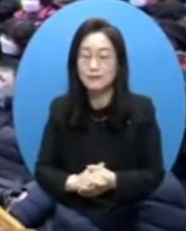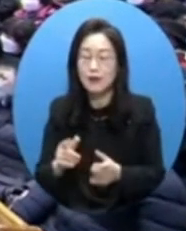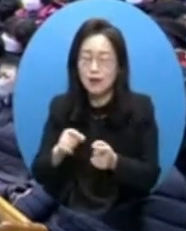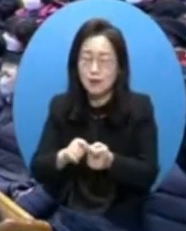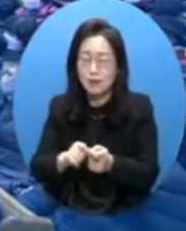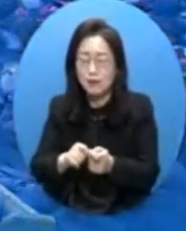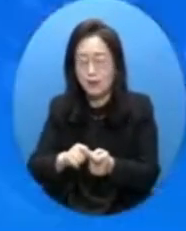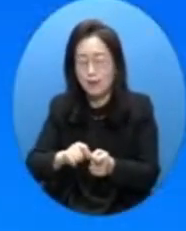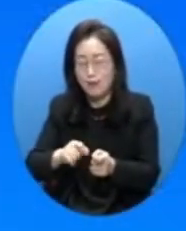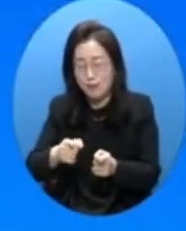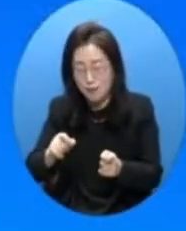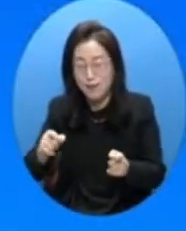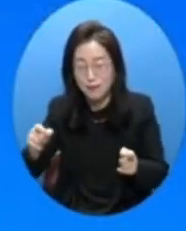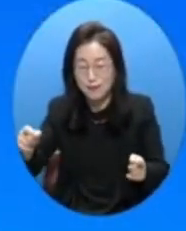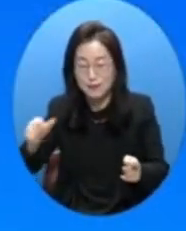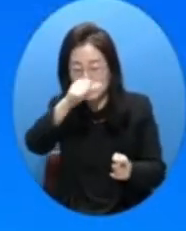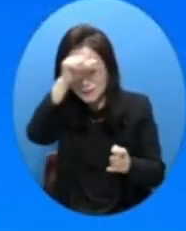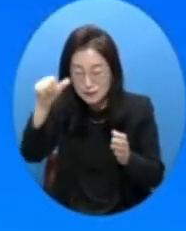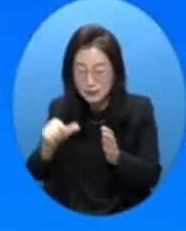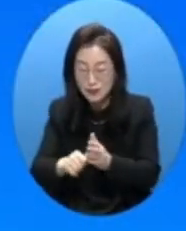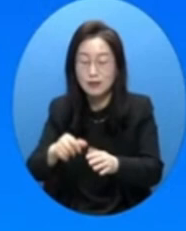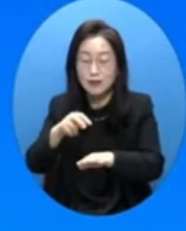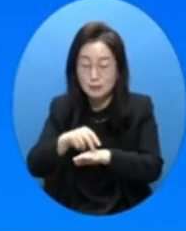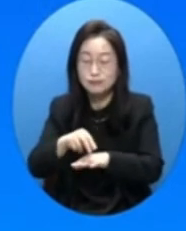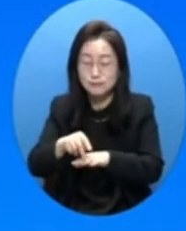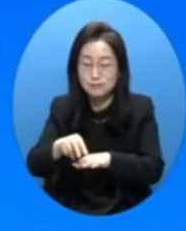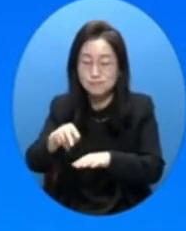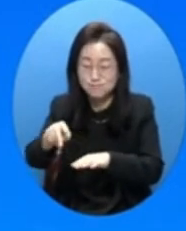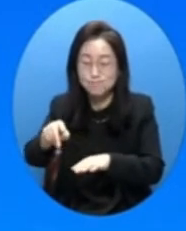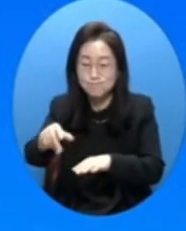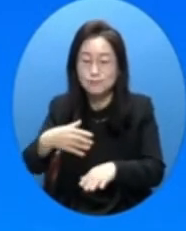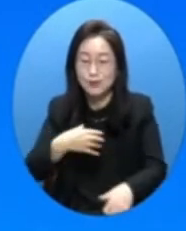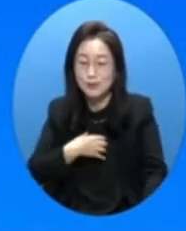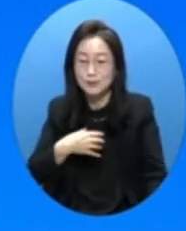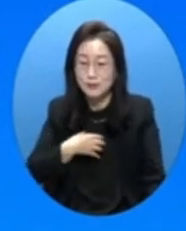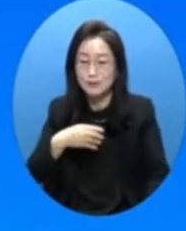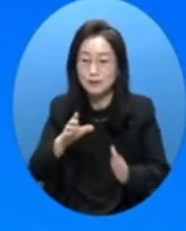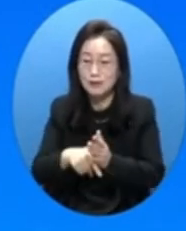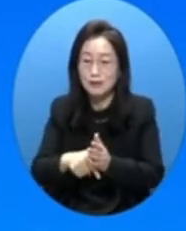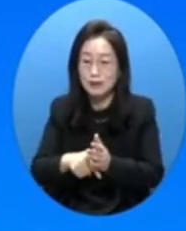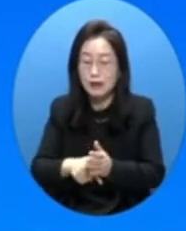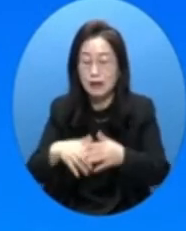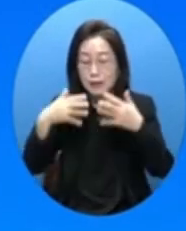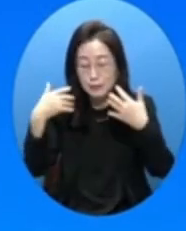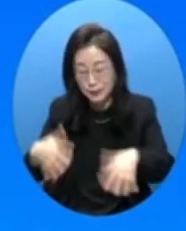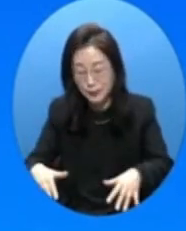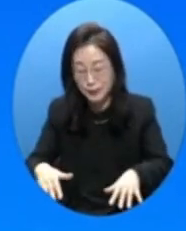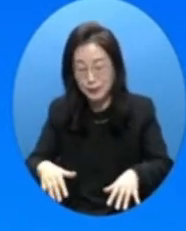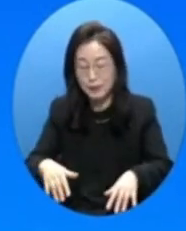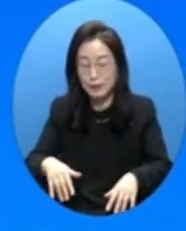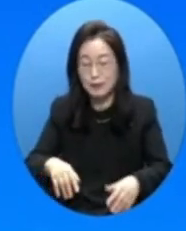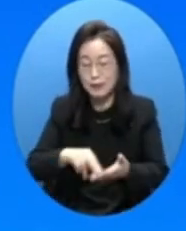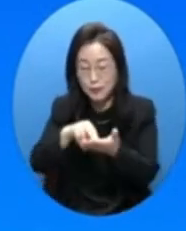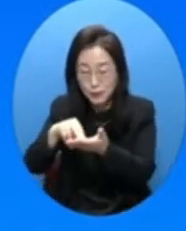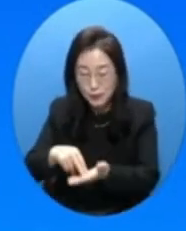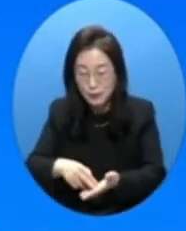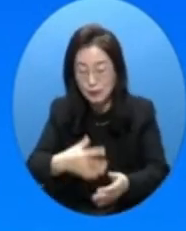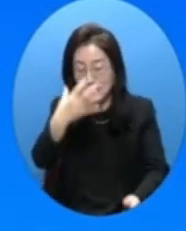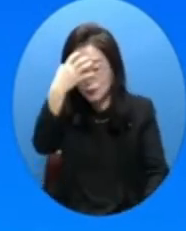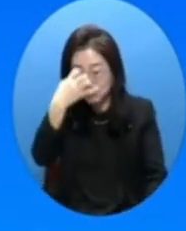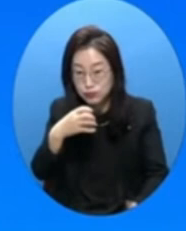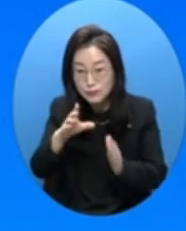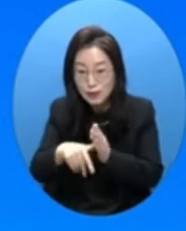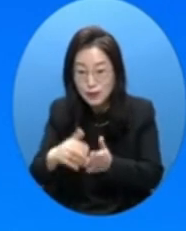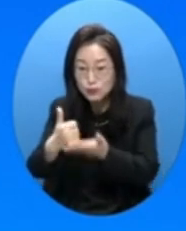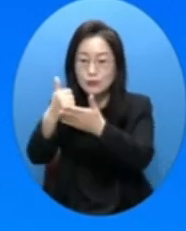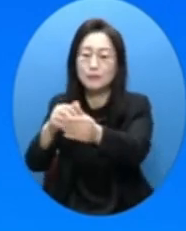긴 인생길을 갈 때 험한 인생길을 갈 때 때때로 피곤하고 지치고 외롭고 쓸쓸하고 우울할 때